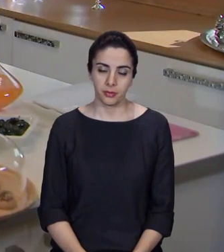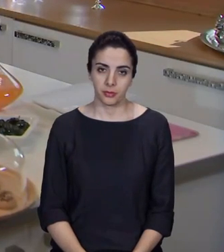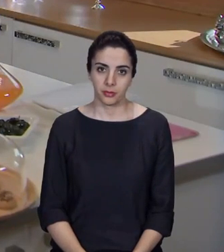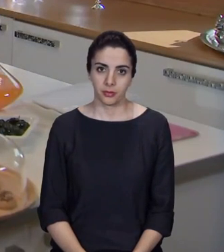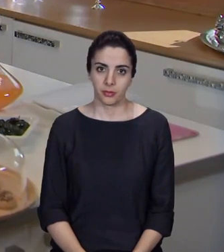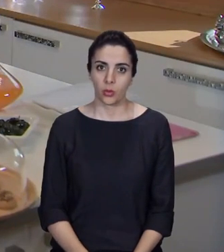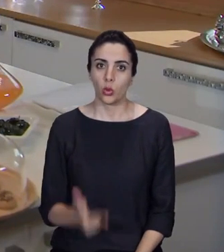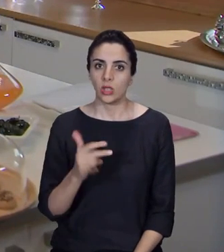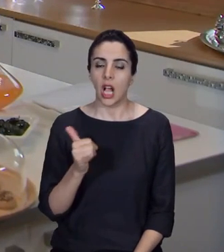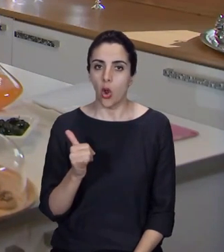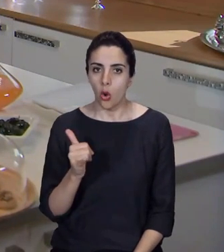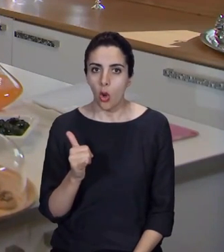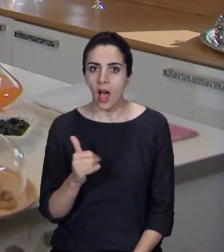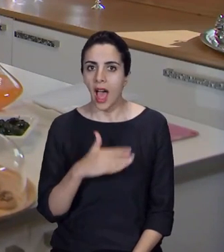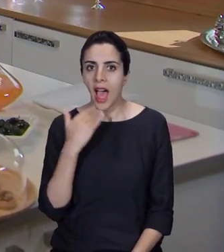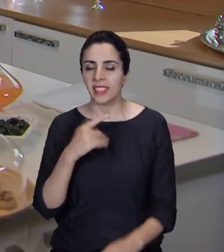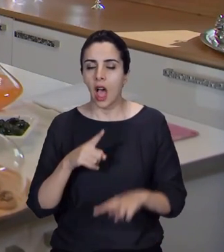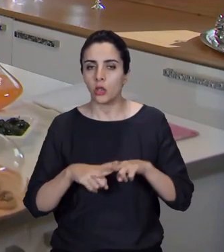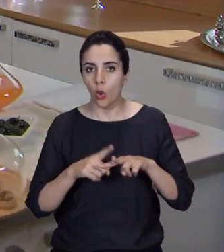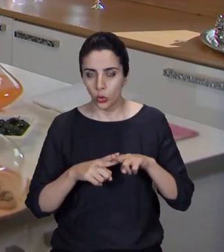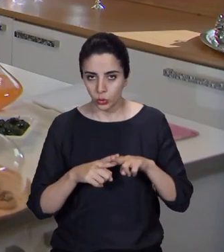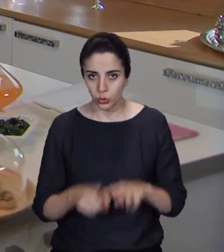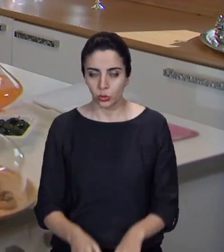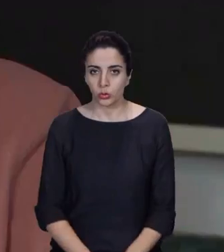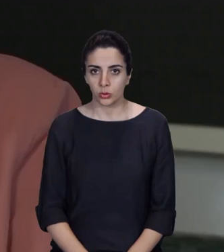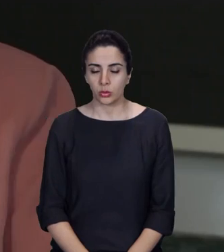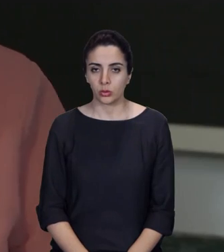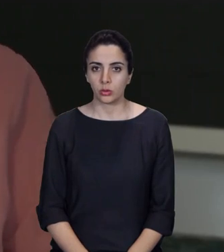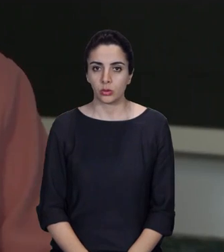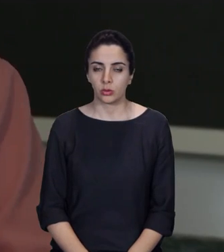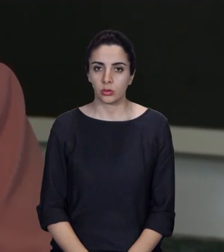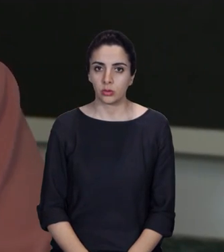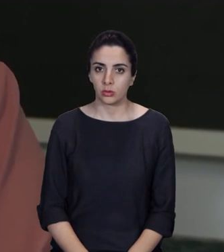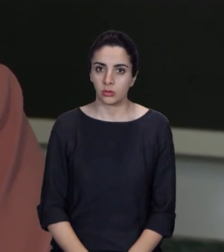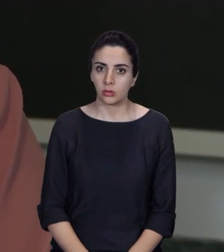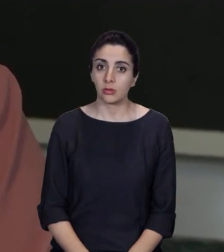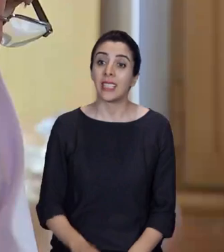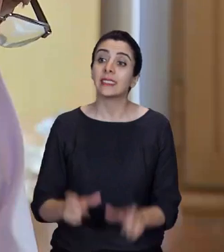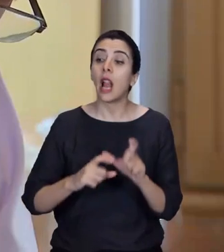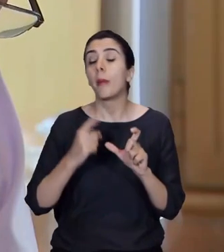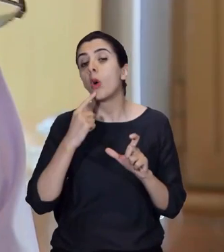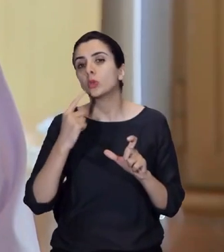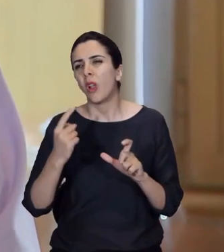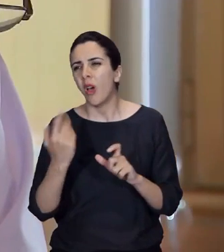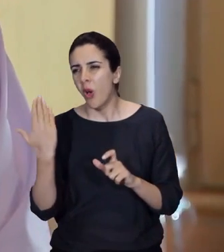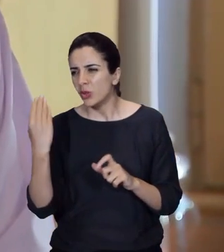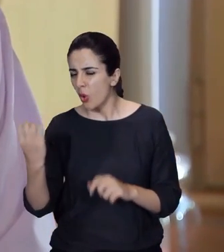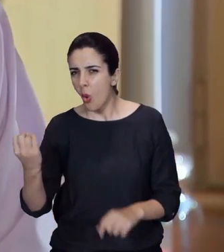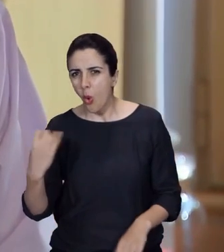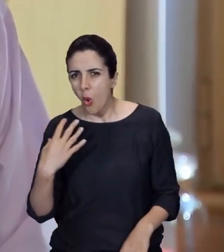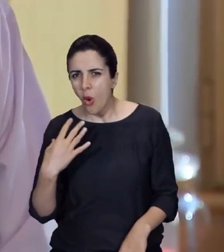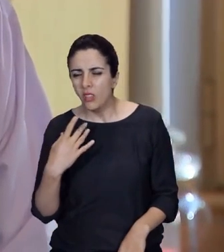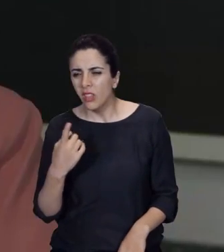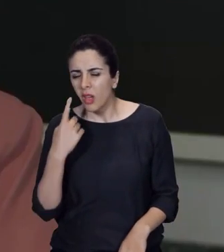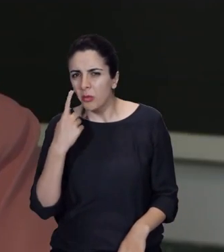Kıyma. 3 kilo antrikot. Nazan kahvaltıyı hazırlıyor. Ha bir de Selami'ye söyle. O geçenlerde gönderdiği